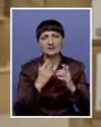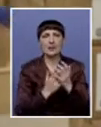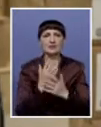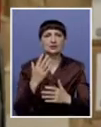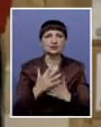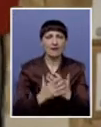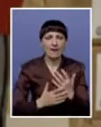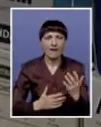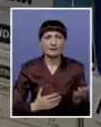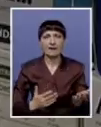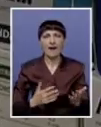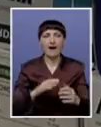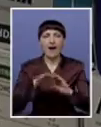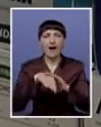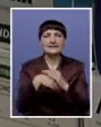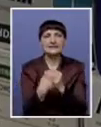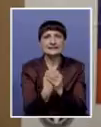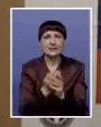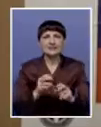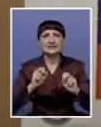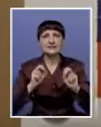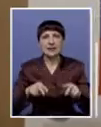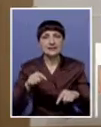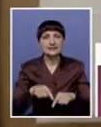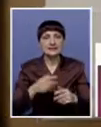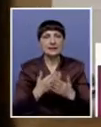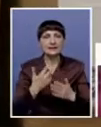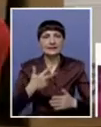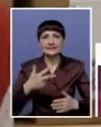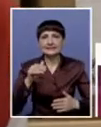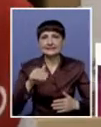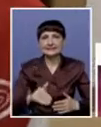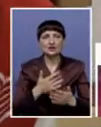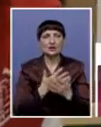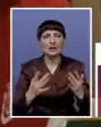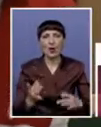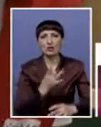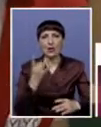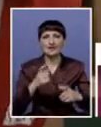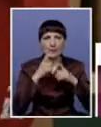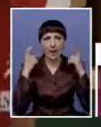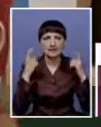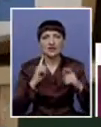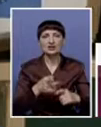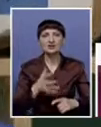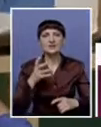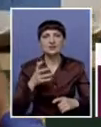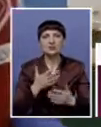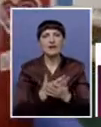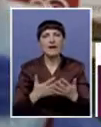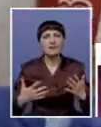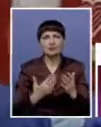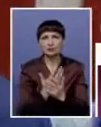перчатки, антисептики специальные. Здесь порядка 30 тысяч одноразовых масок и более 1500